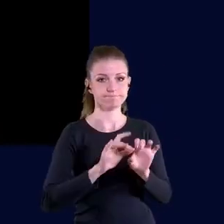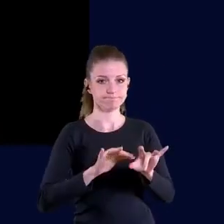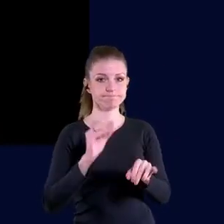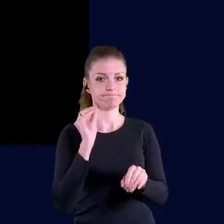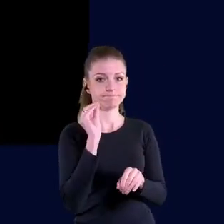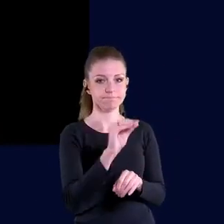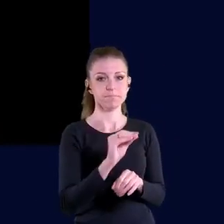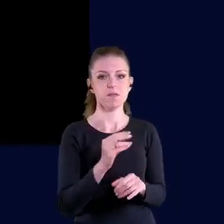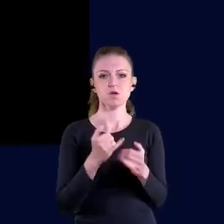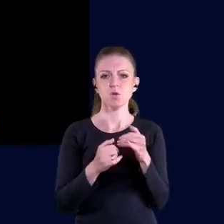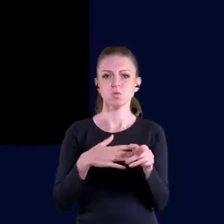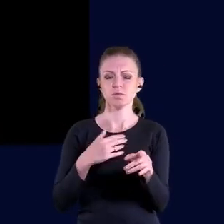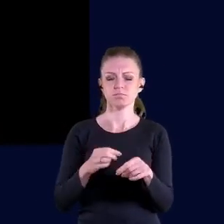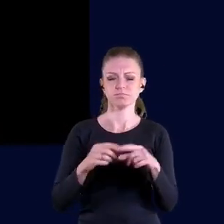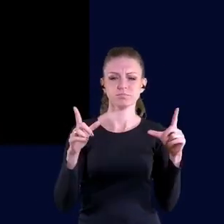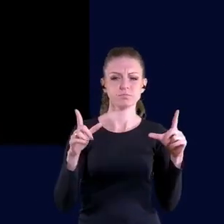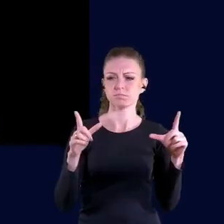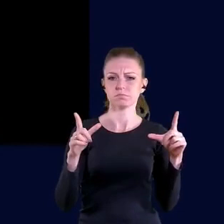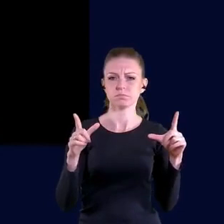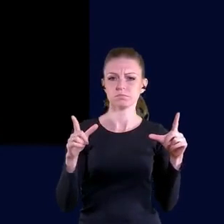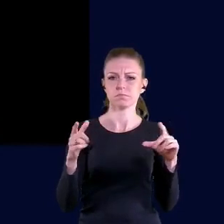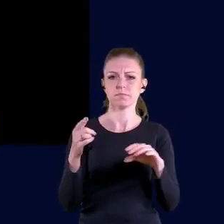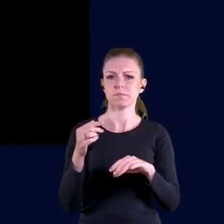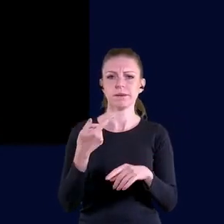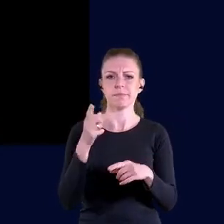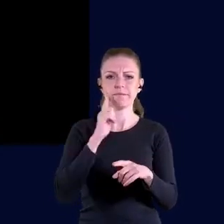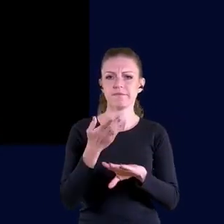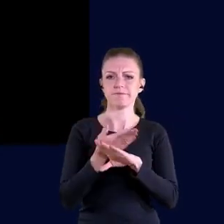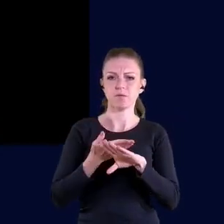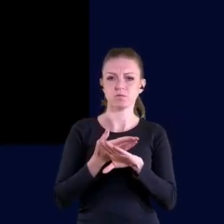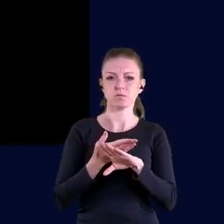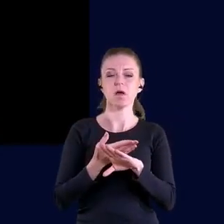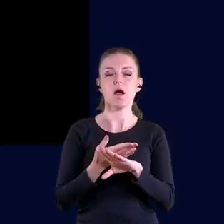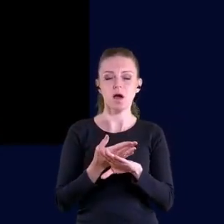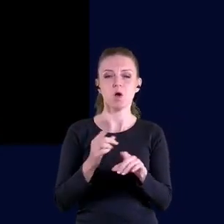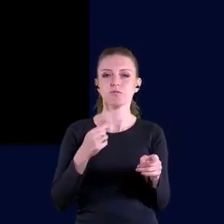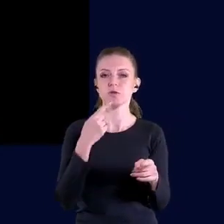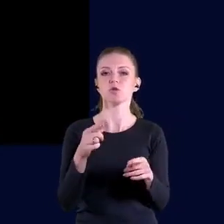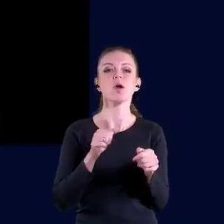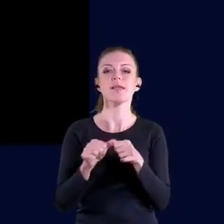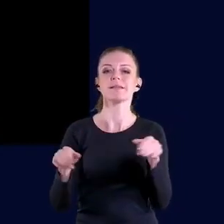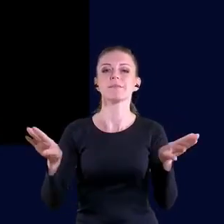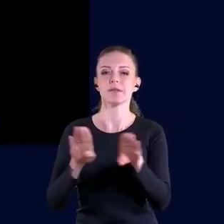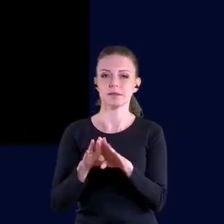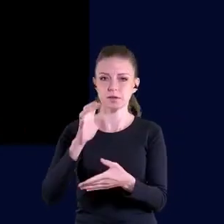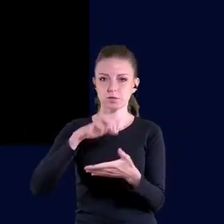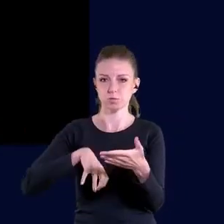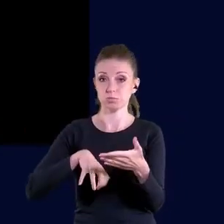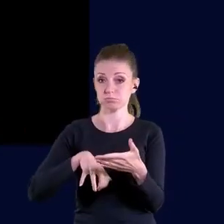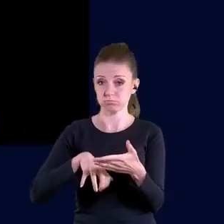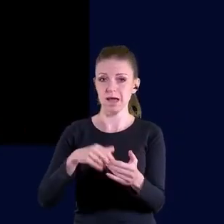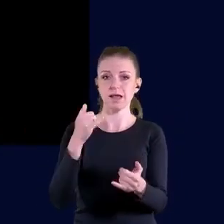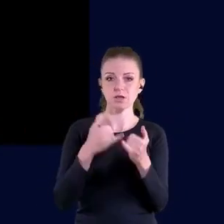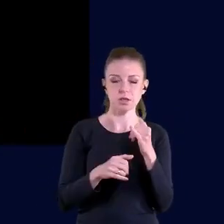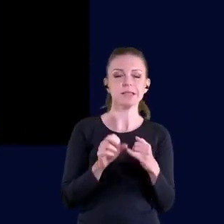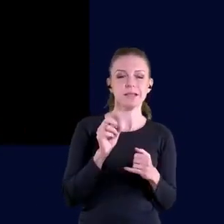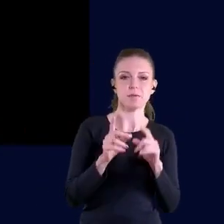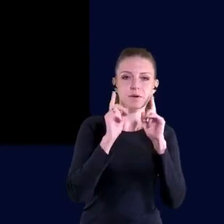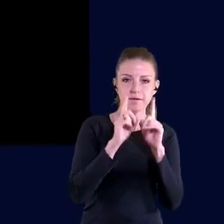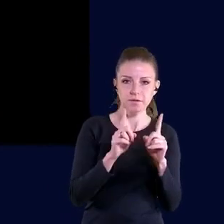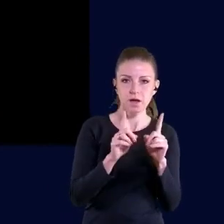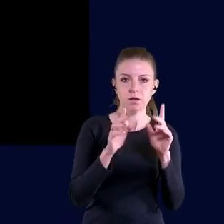fałsz wtedy etykietu je ten artykuł jako zamknięty jeżeli w art co prawda wówczas